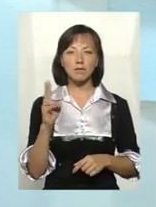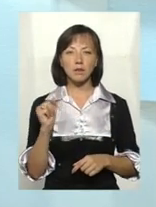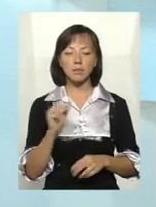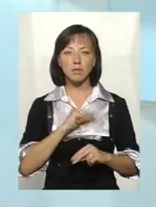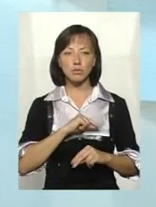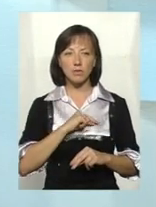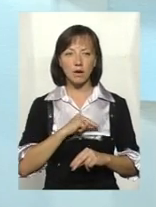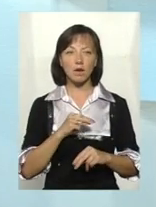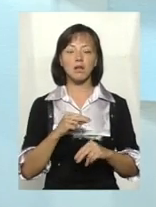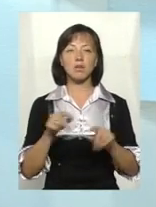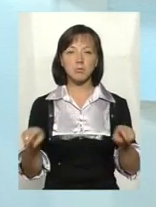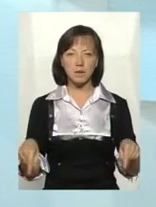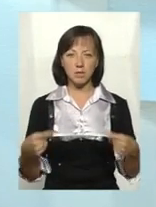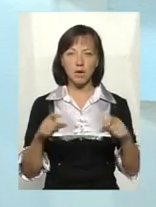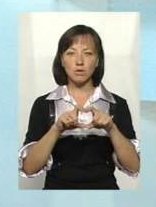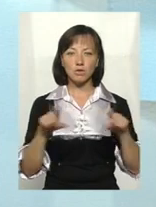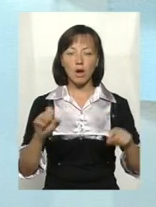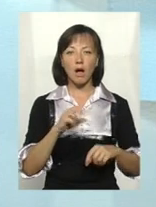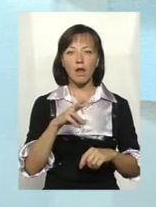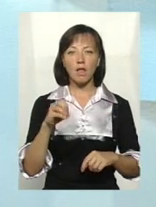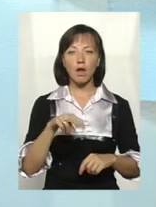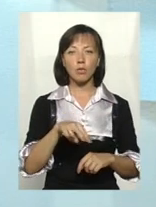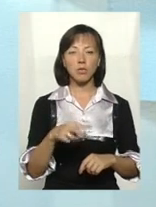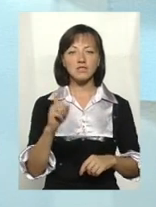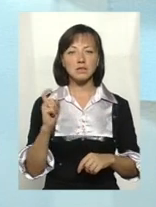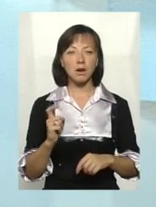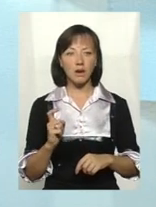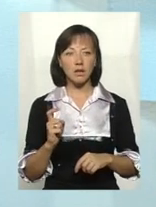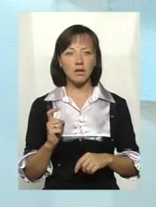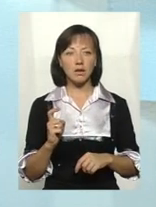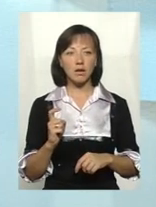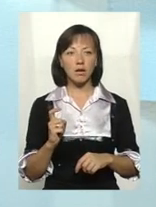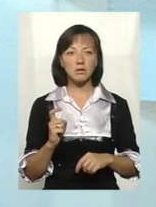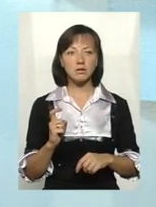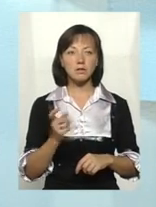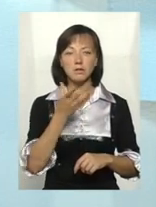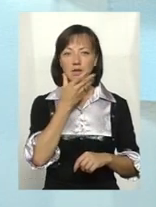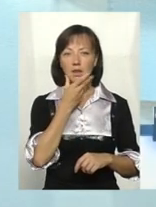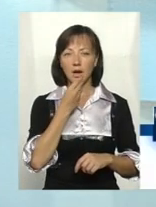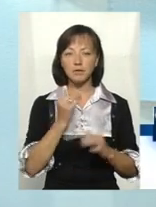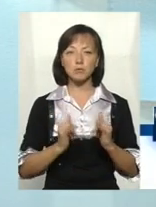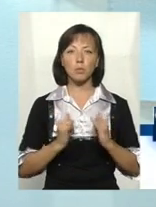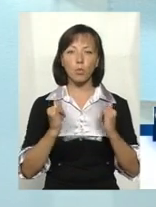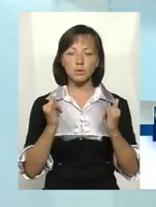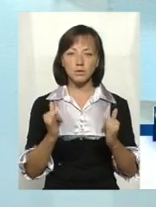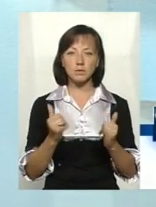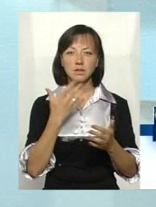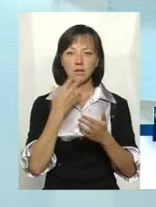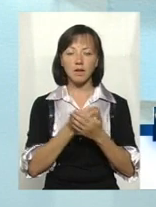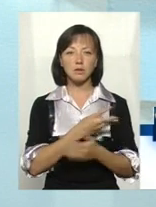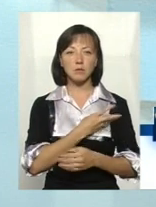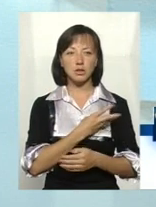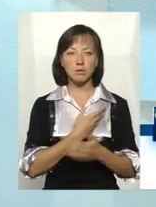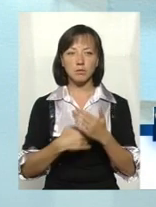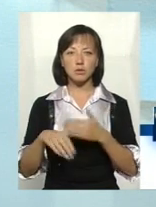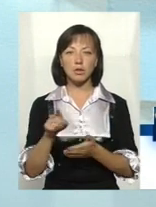працювала, піднімала цю школу, але Любов Захарівна з гарними почестями, за власним бажанням